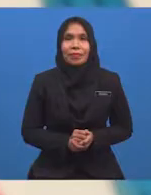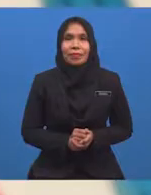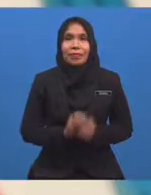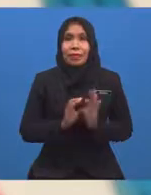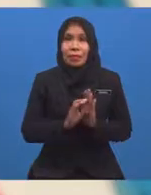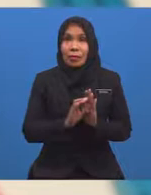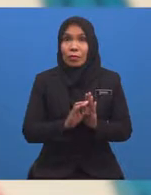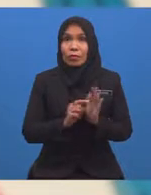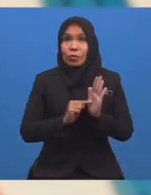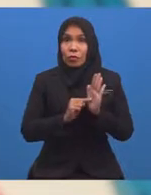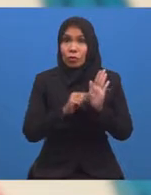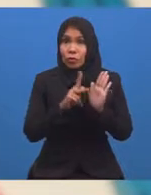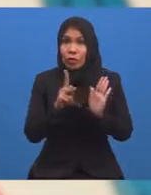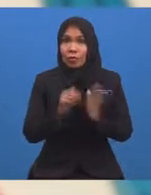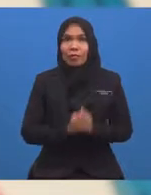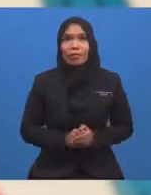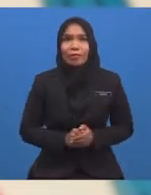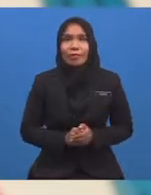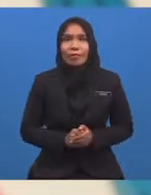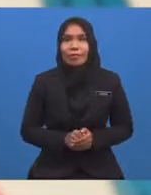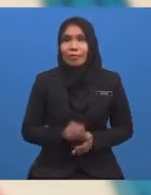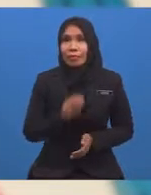contoh yang pertama